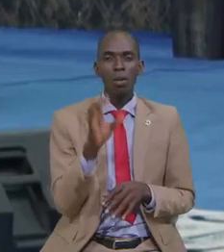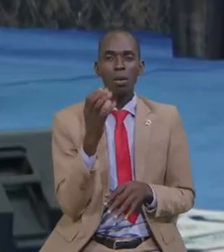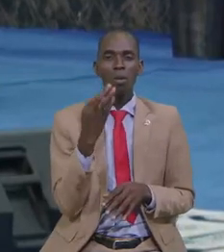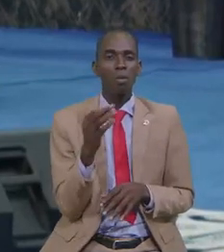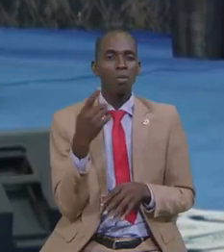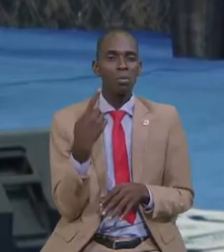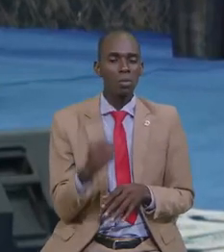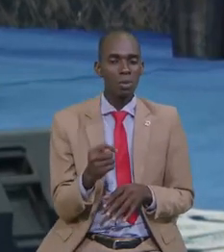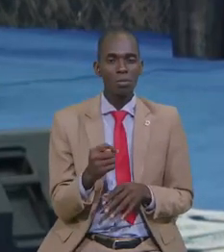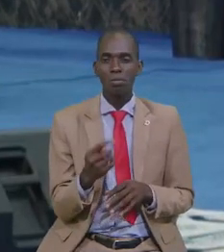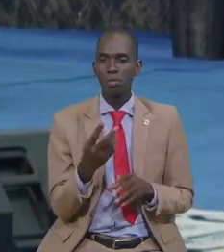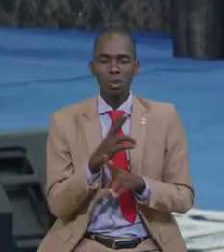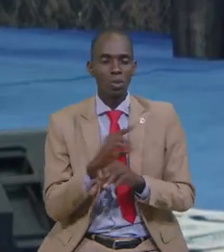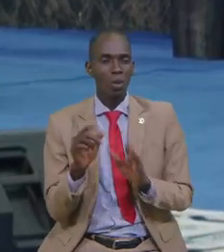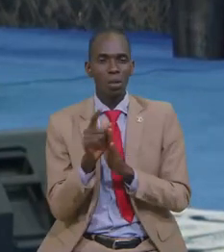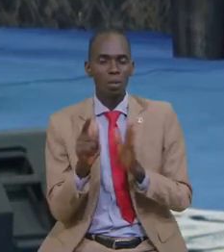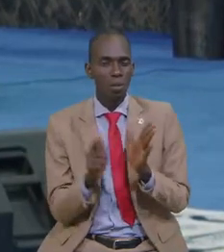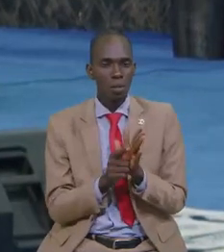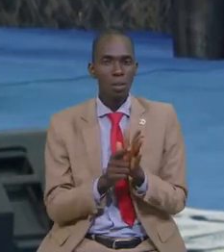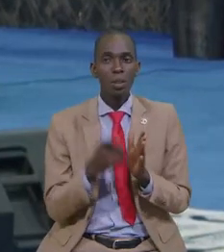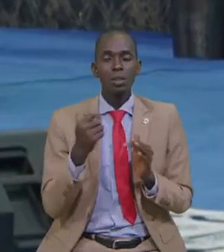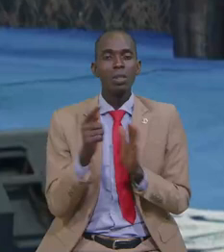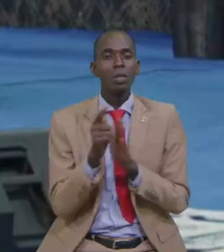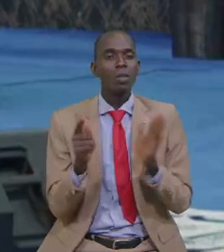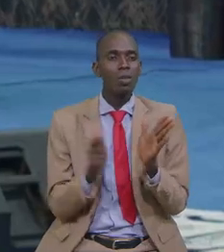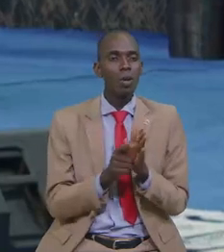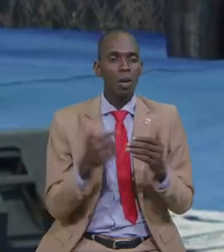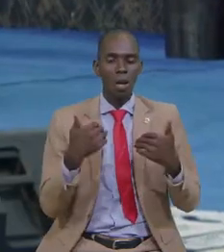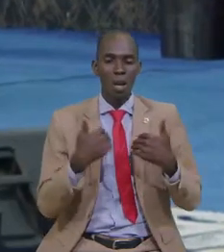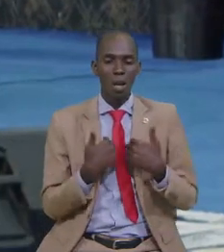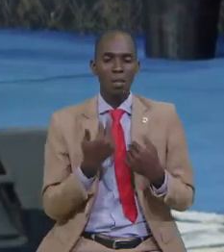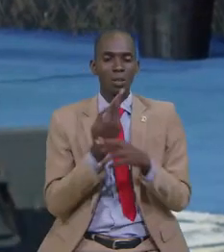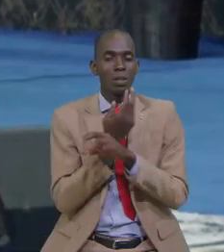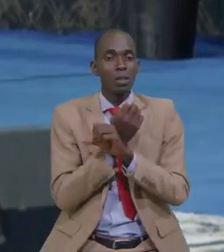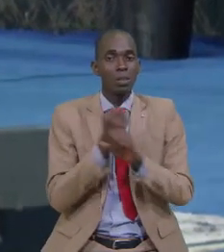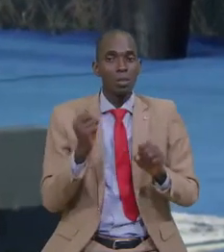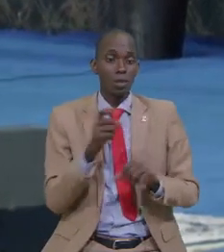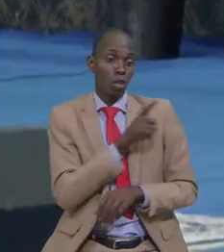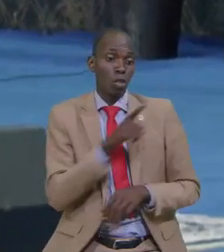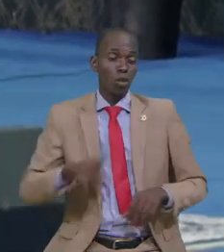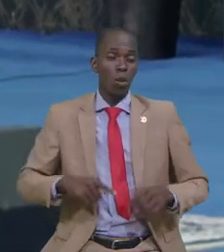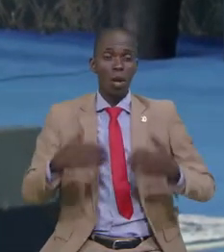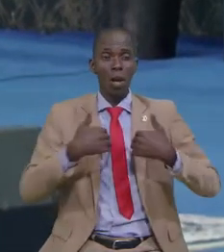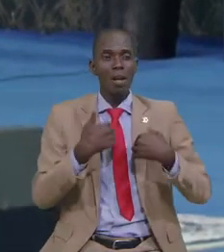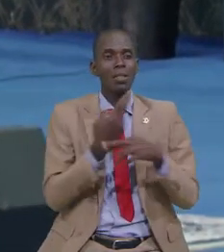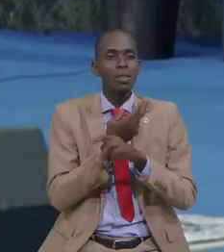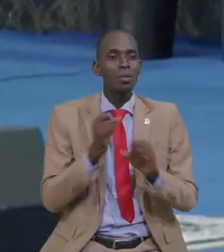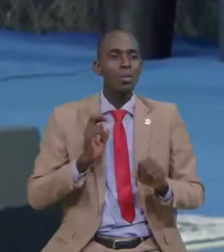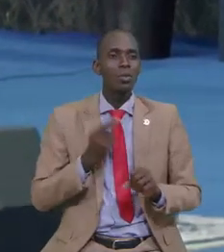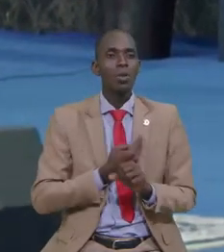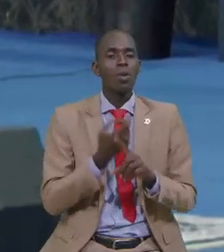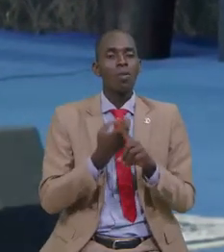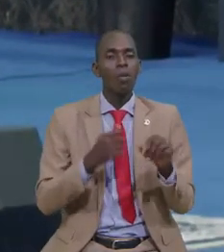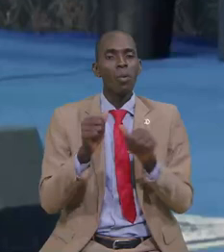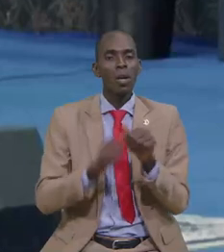loi, la malédiction des gens sans loi, le Seigneur nous a rachetés